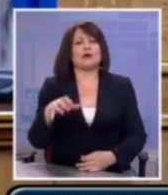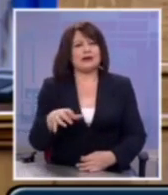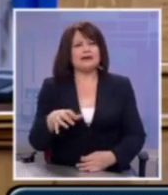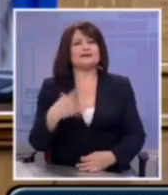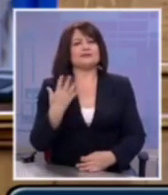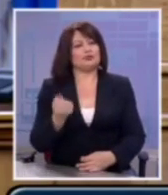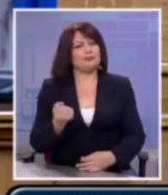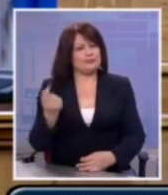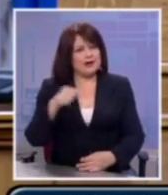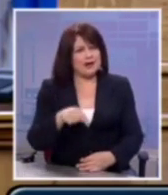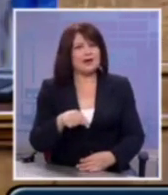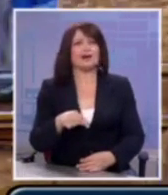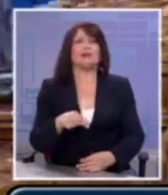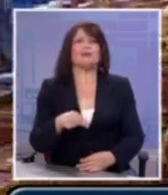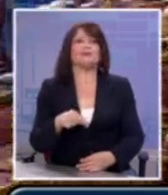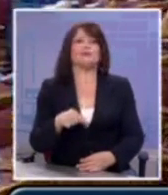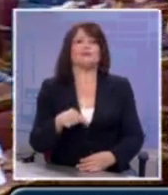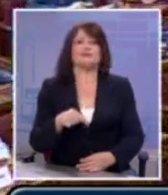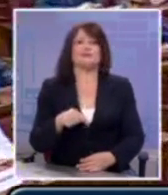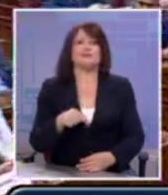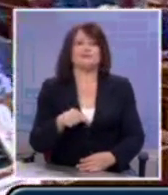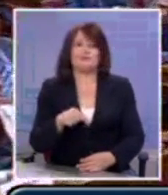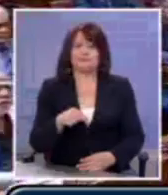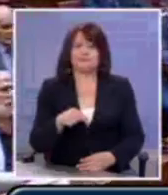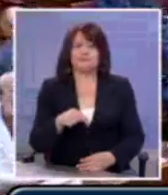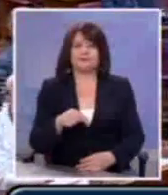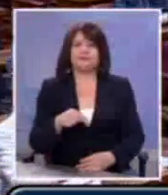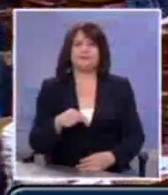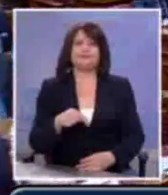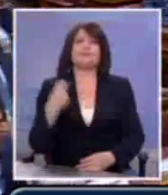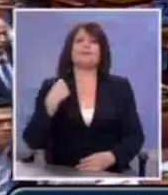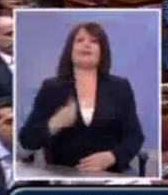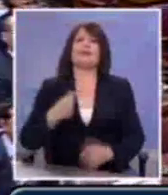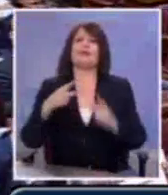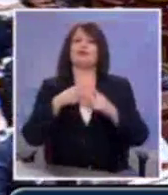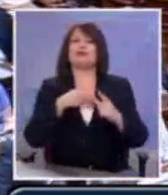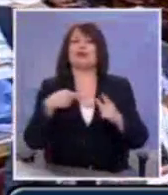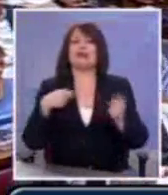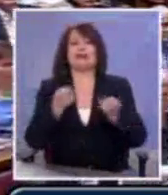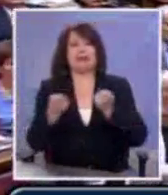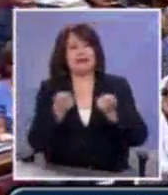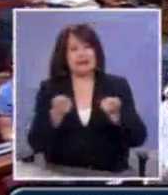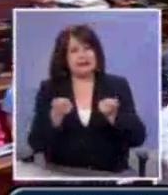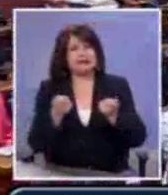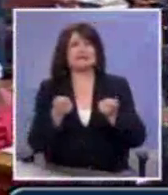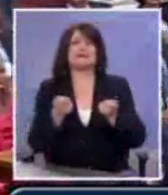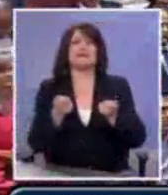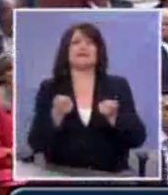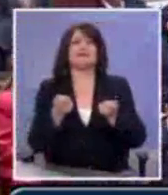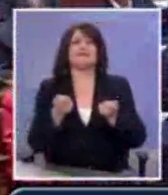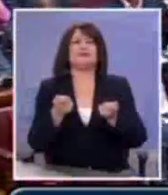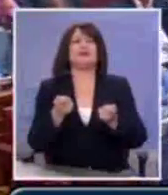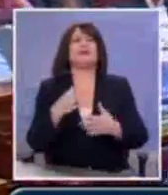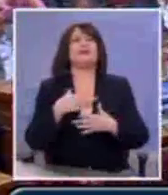που συναρτώνται με την δημόσια διοίκηση αλλά και με την εκπροσώπηση των δικαιωμάτων